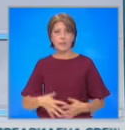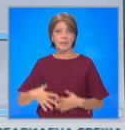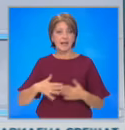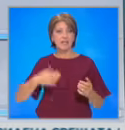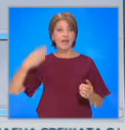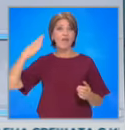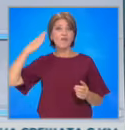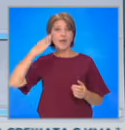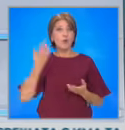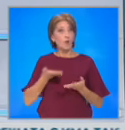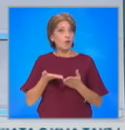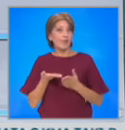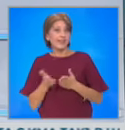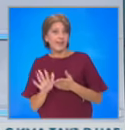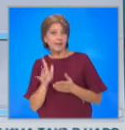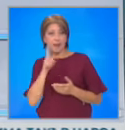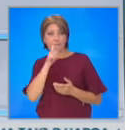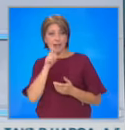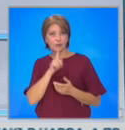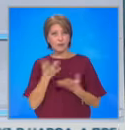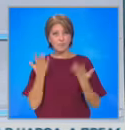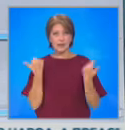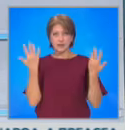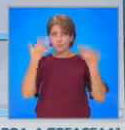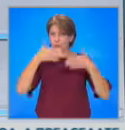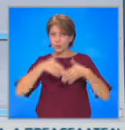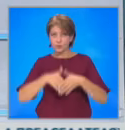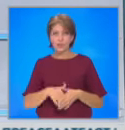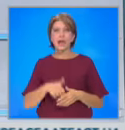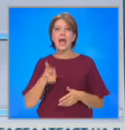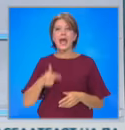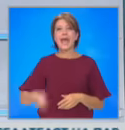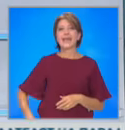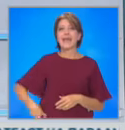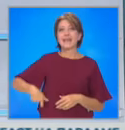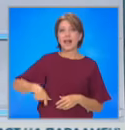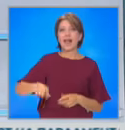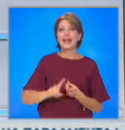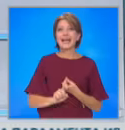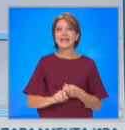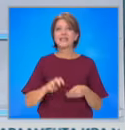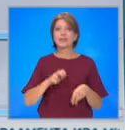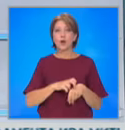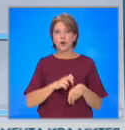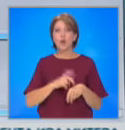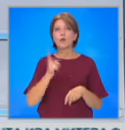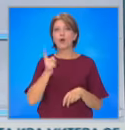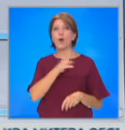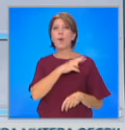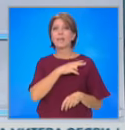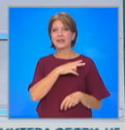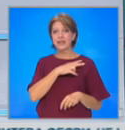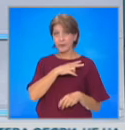пое към дома минути преди полунощ, е генерал-майор Крис Донахил, командир на 82-а въздушно-десантна